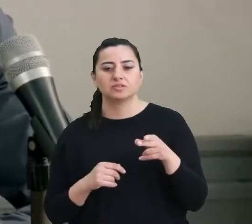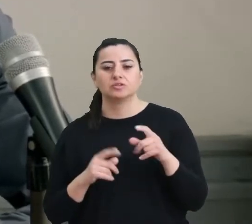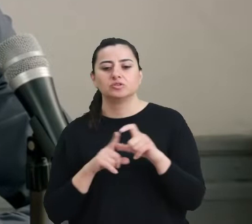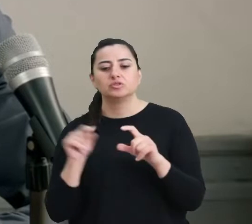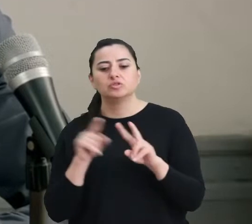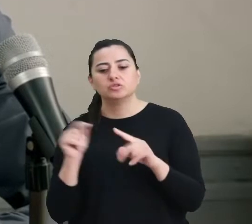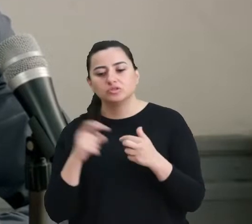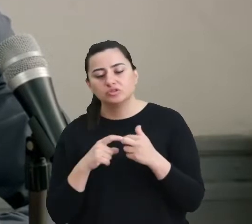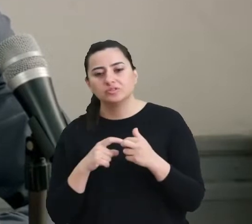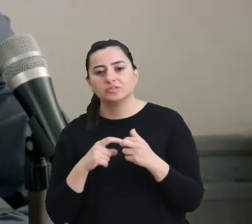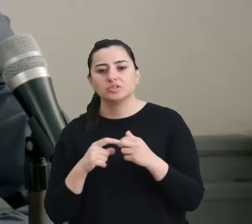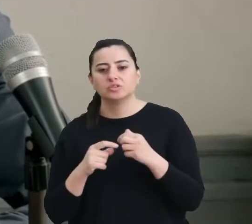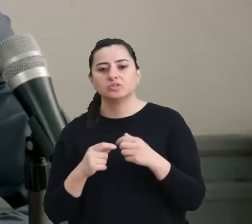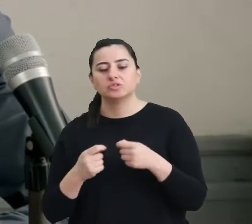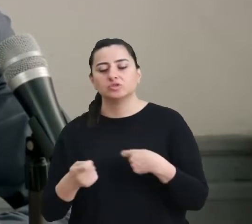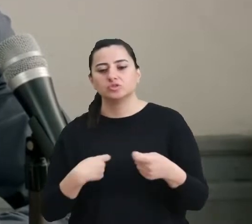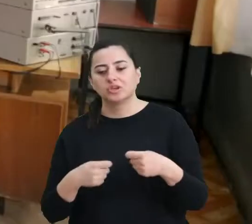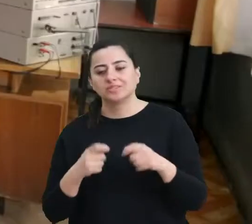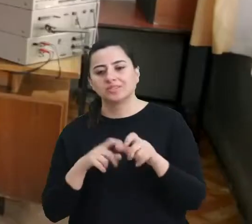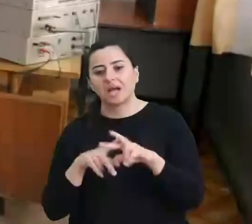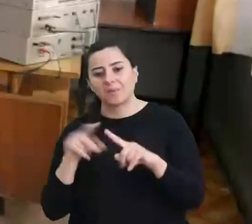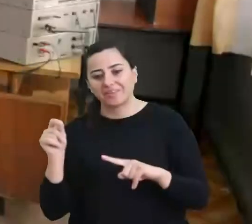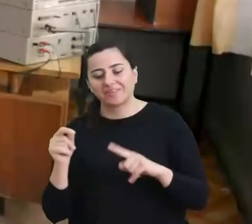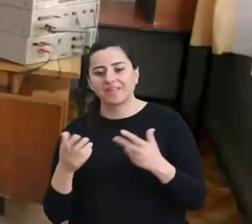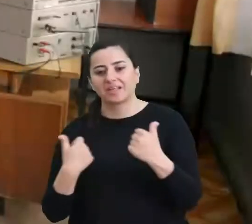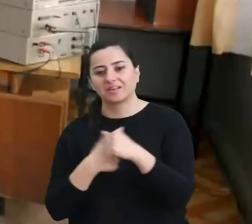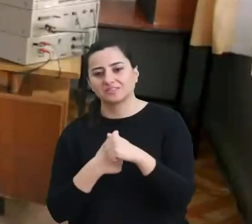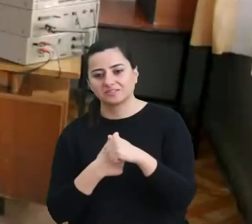dünürü tüccar Samiye ve karısına,